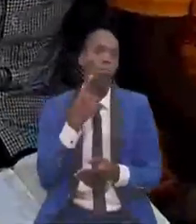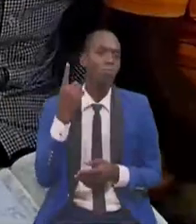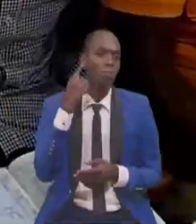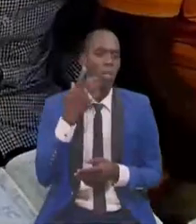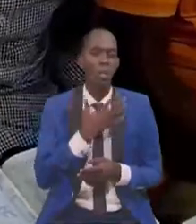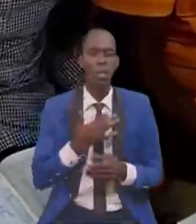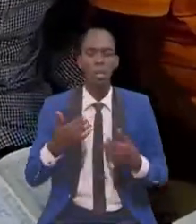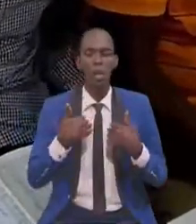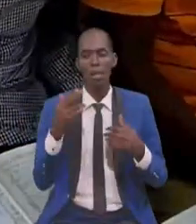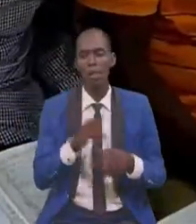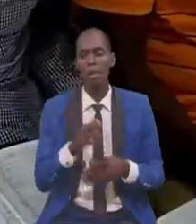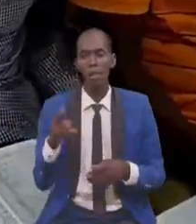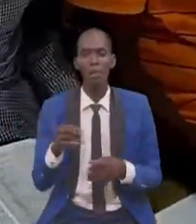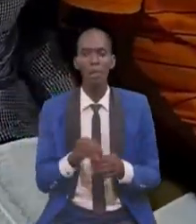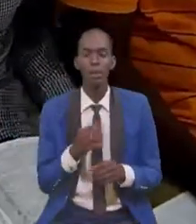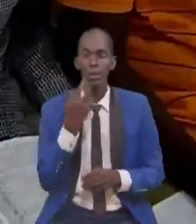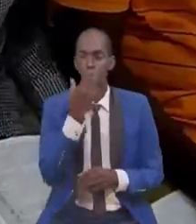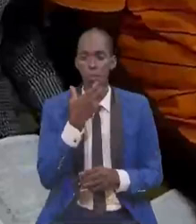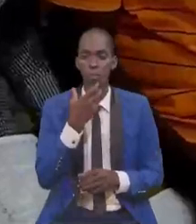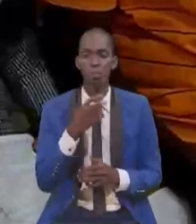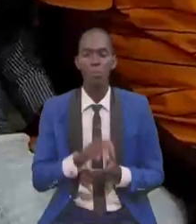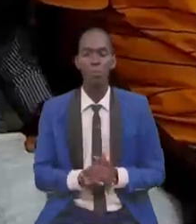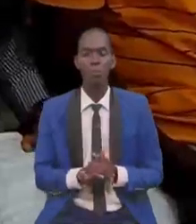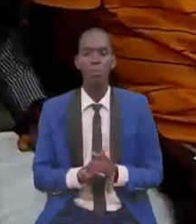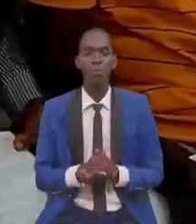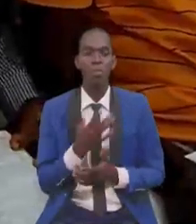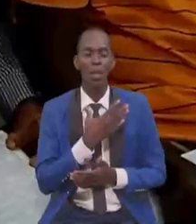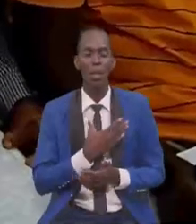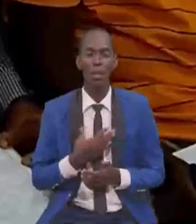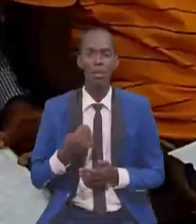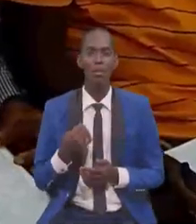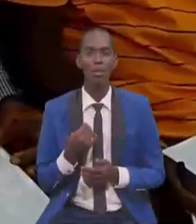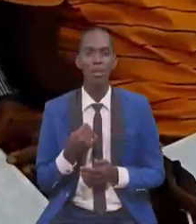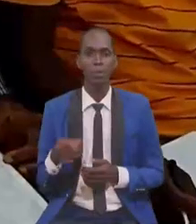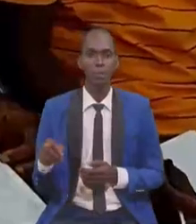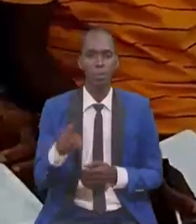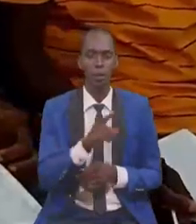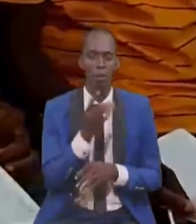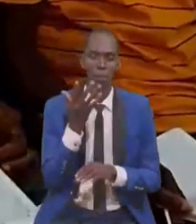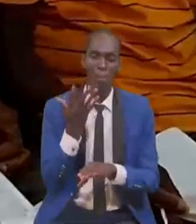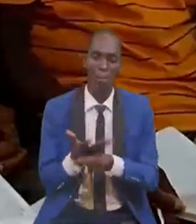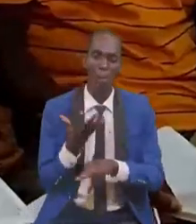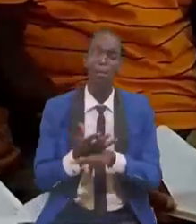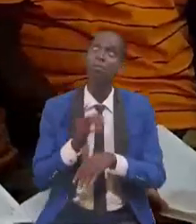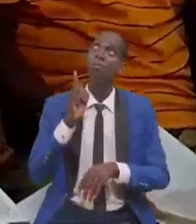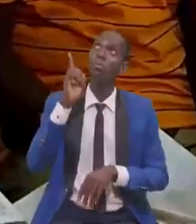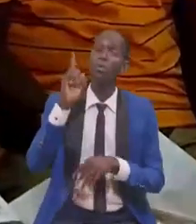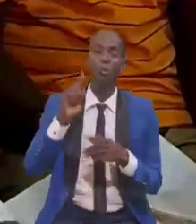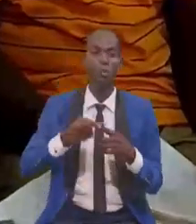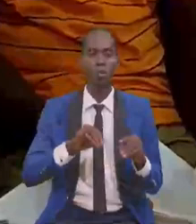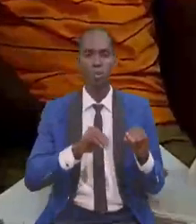avait de la difficulté à parler, et on le pria de